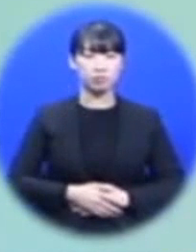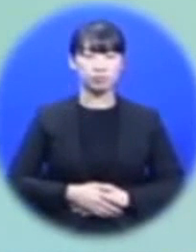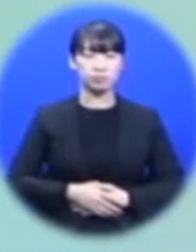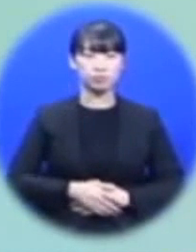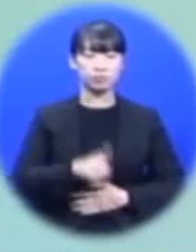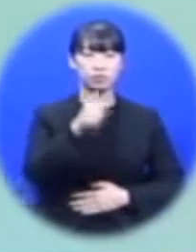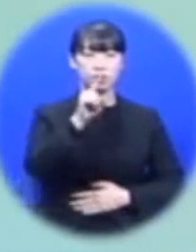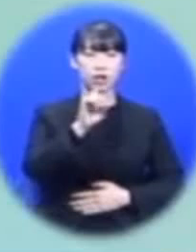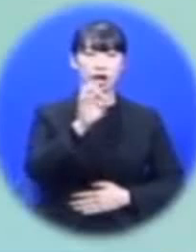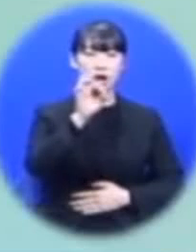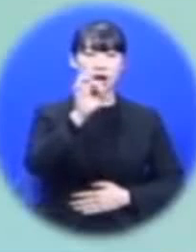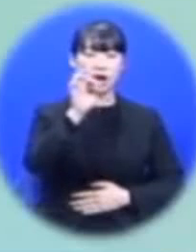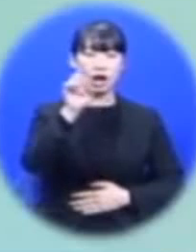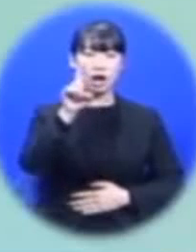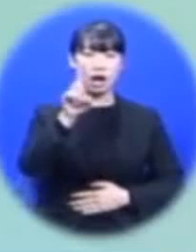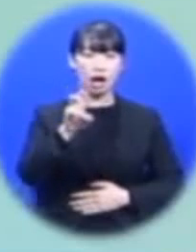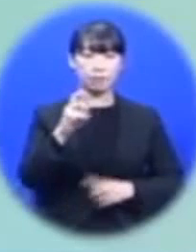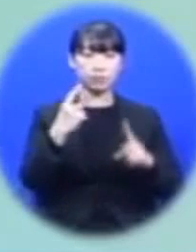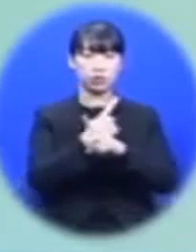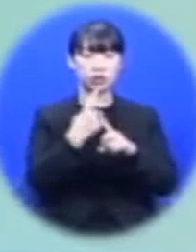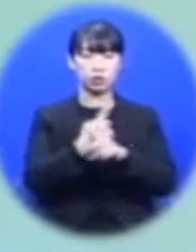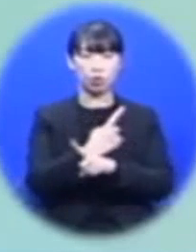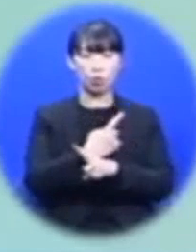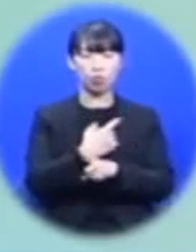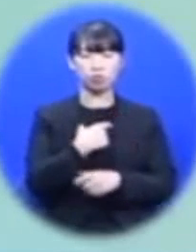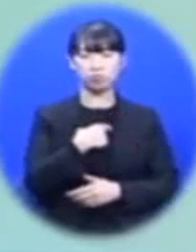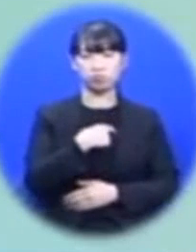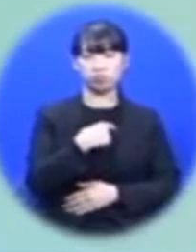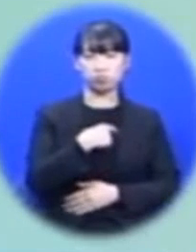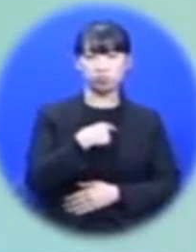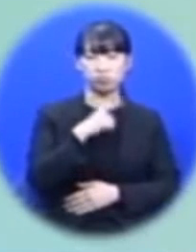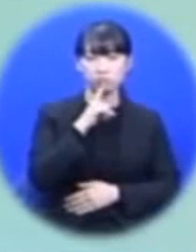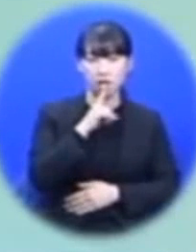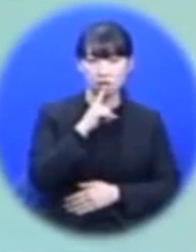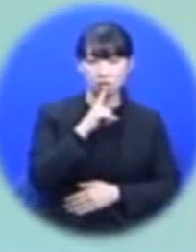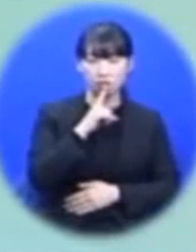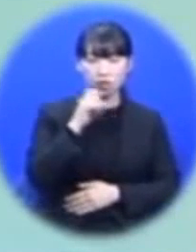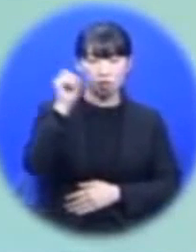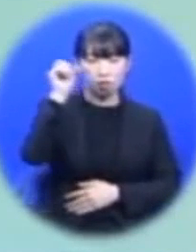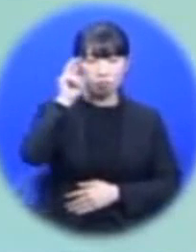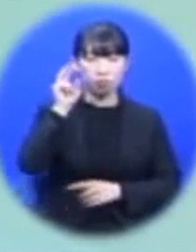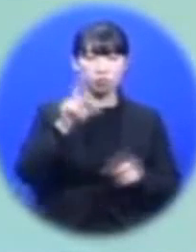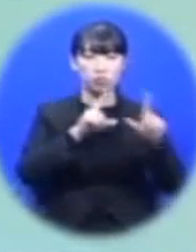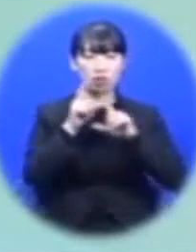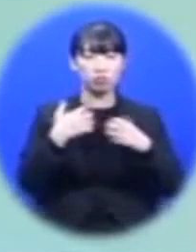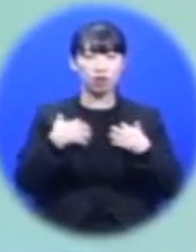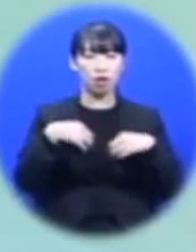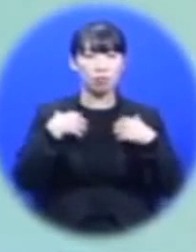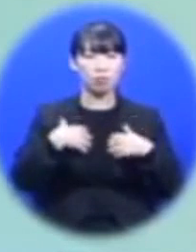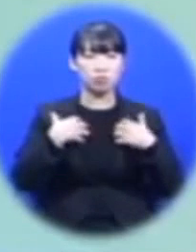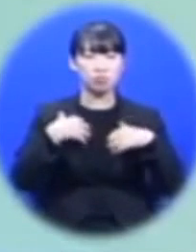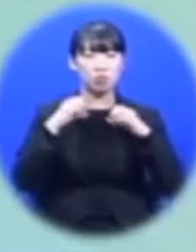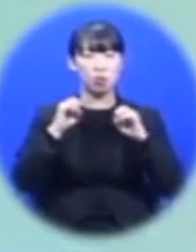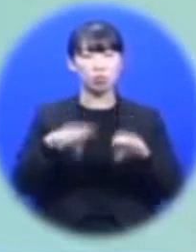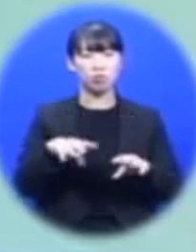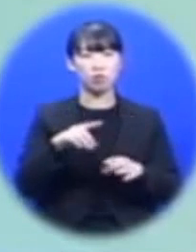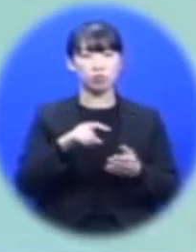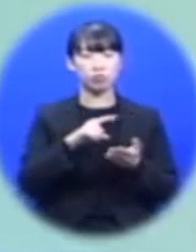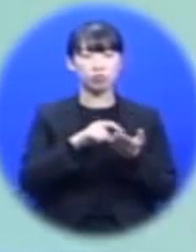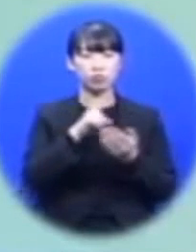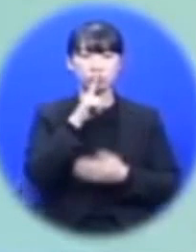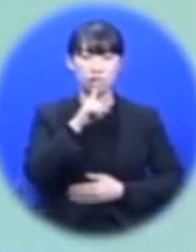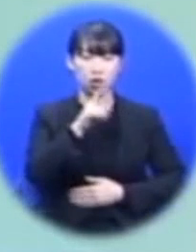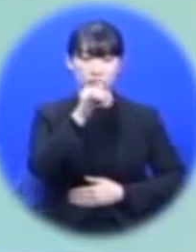안 받으시겠다는 사는 재미가 없다는 거예요 혼자 되시고